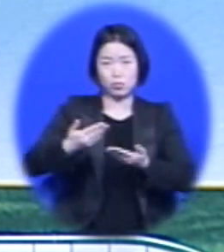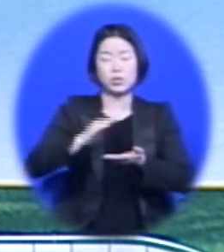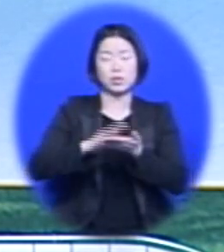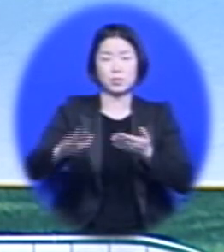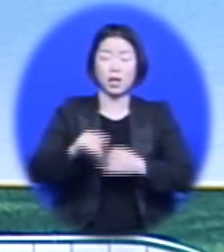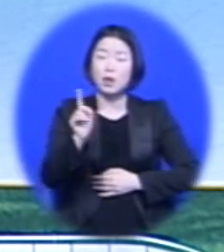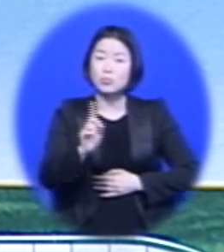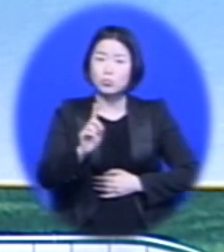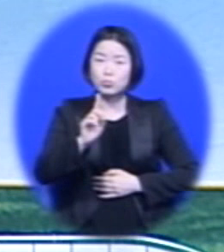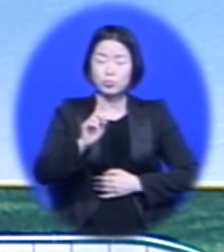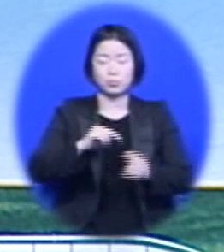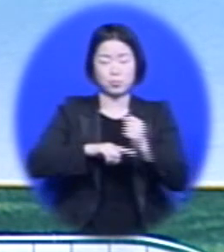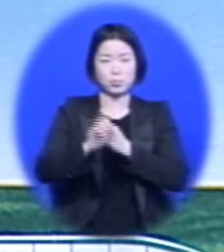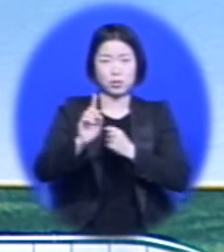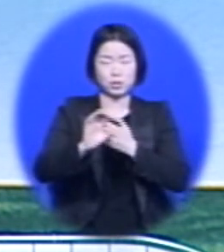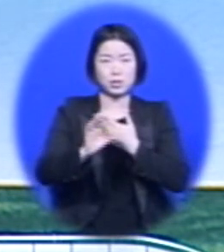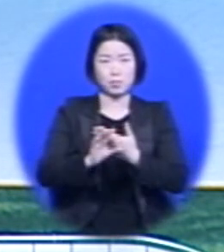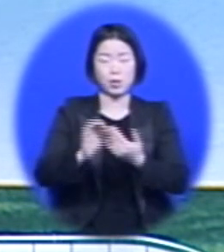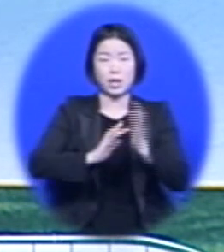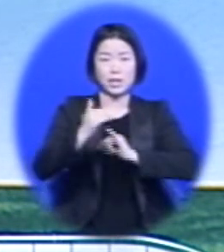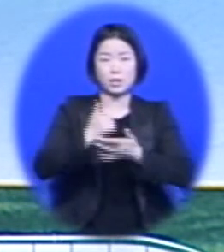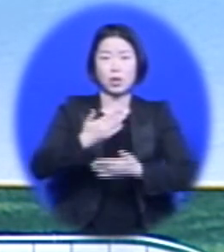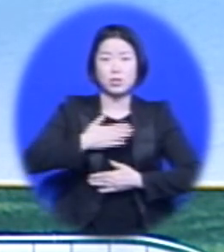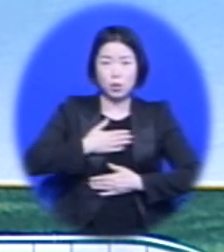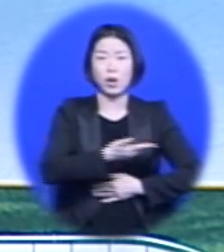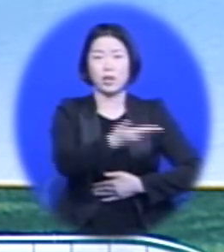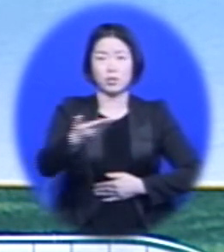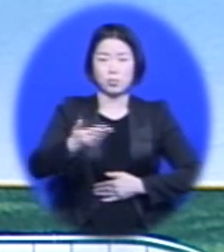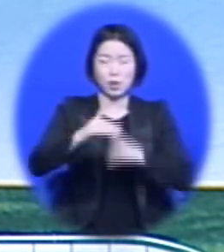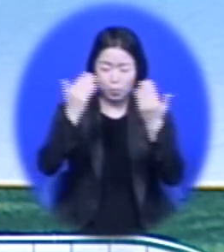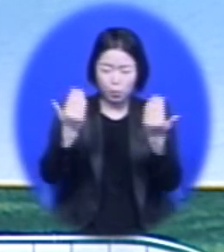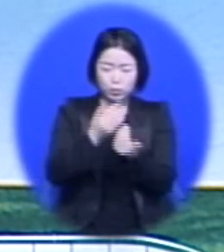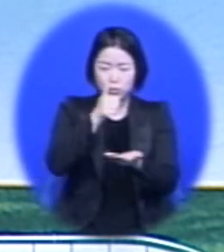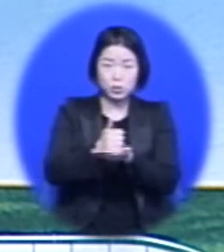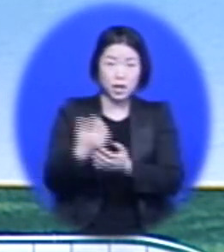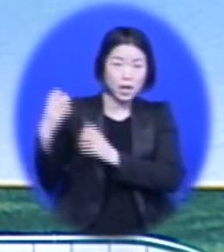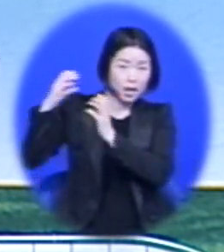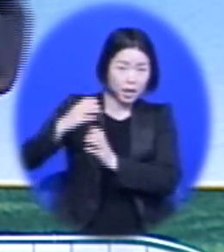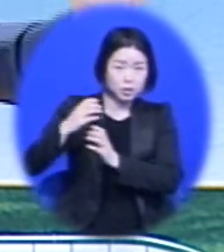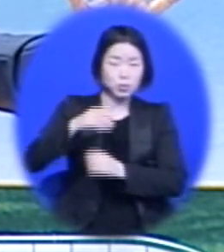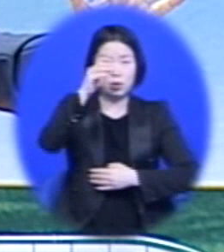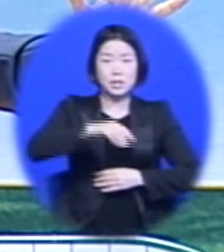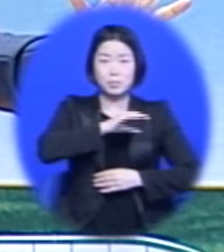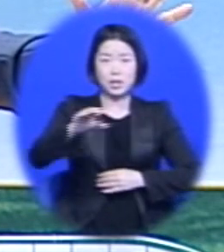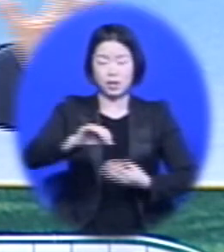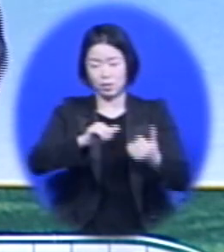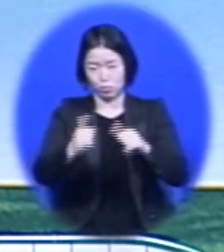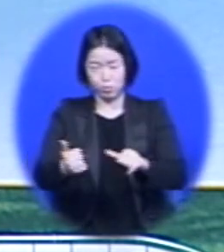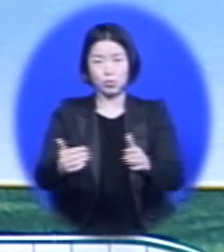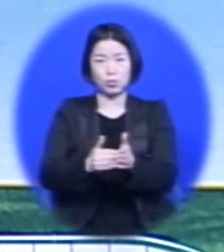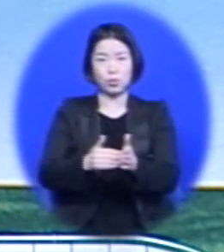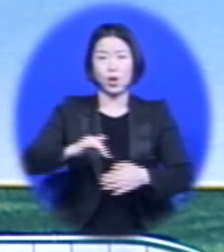말은 무슨 뜻이냐면 예수님께서 저와 여러분의 모든 죄를 지시고 십자가에서 죽으셔서